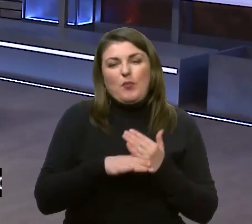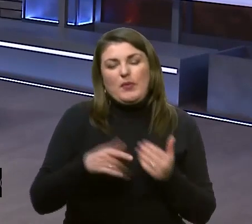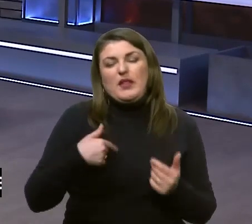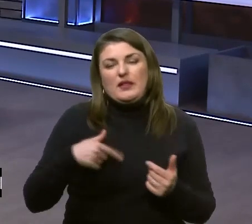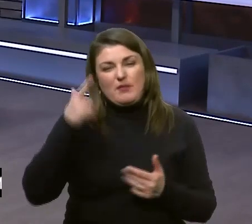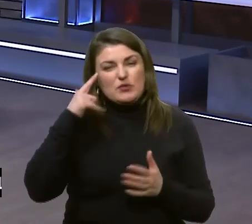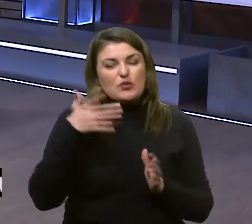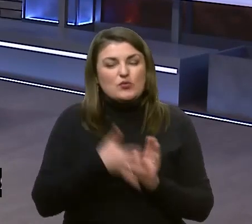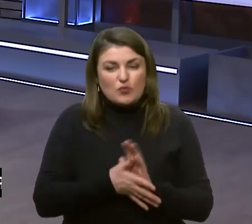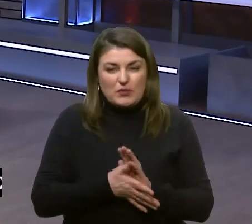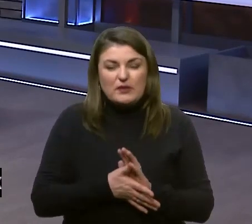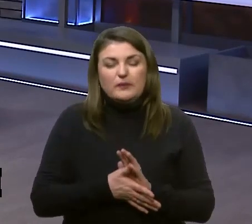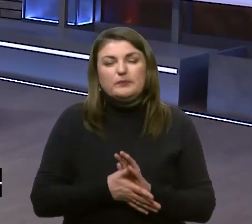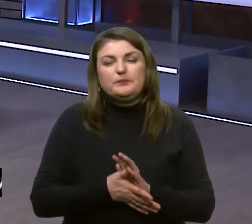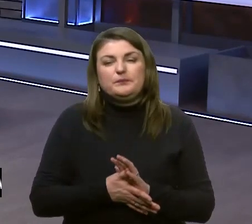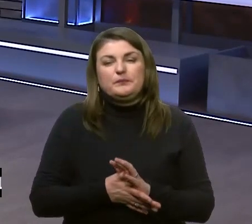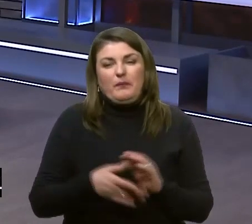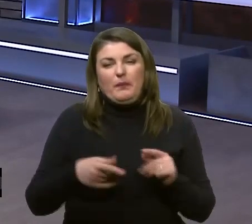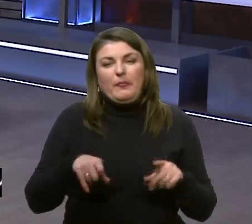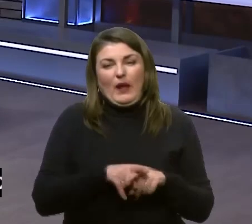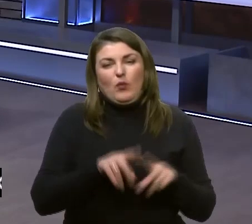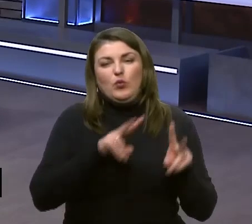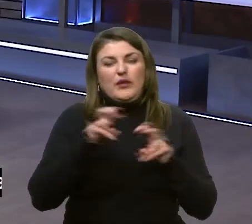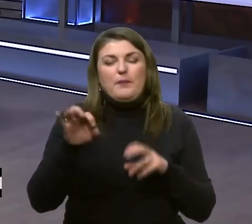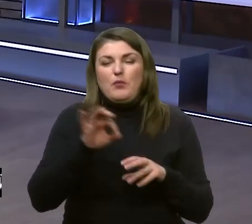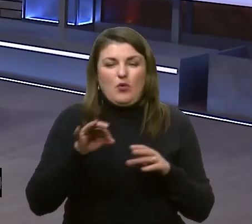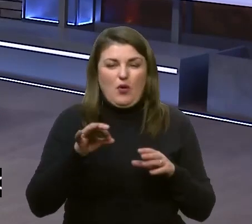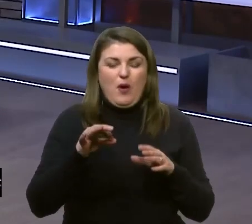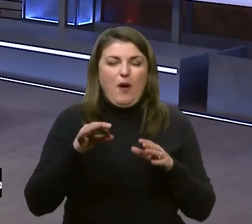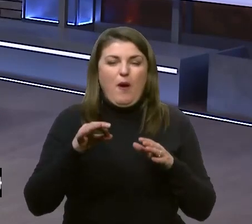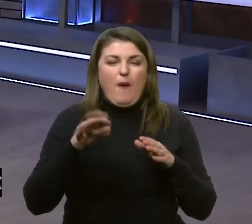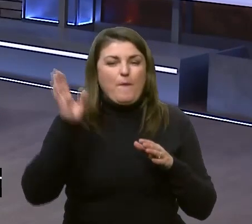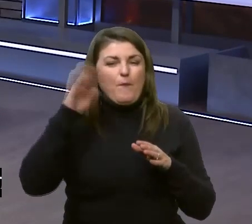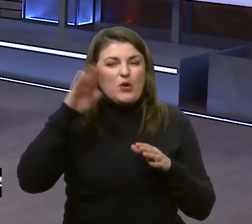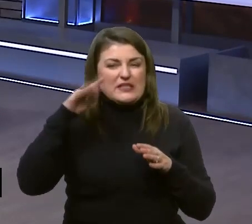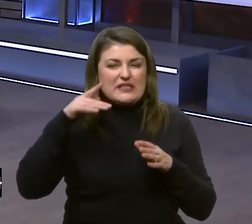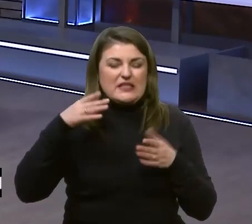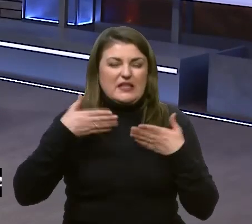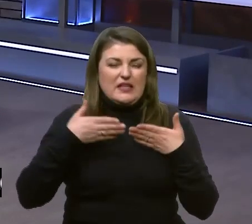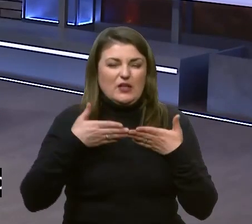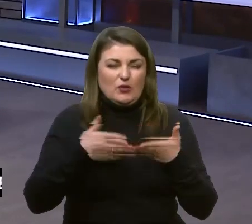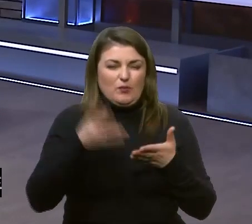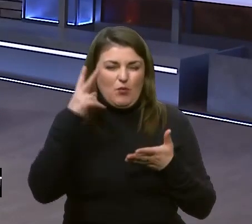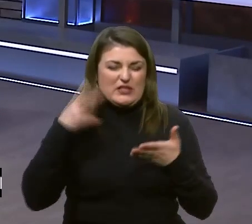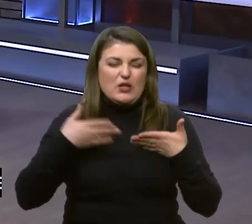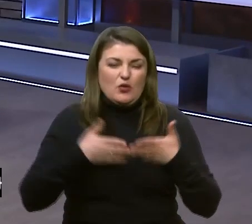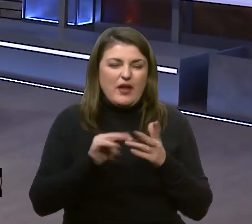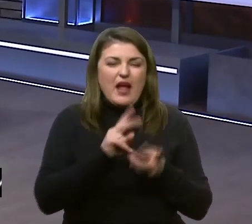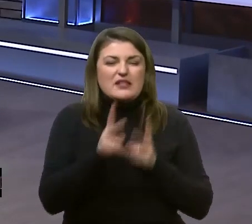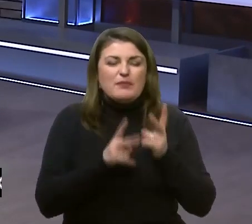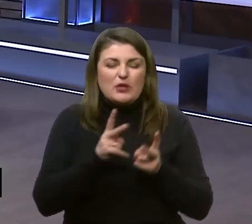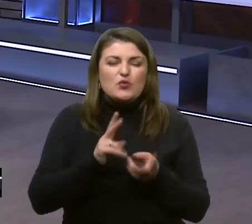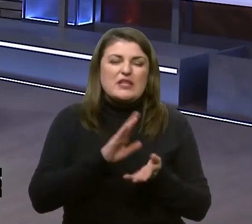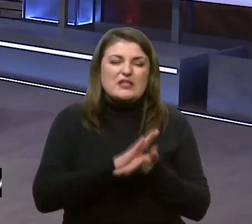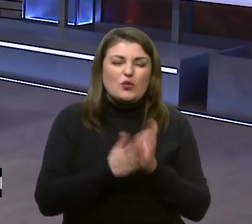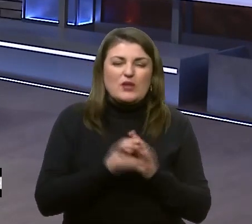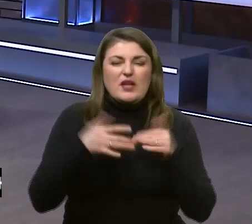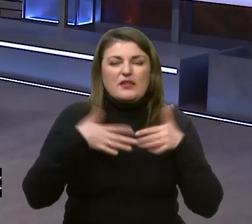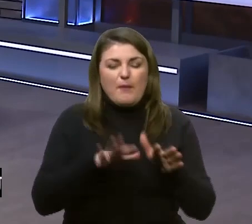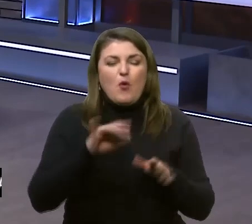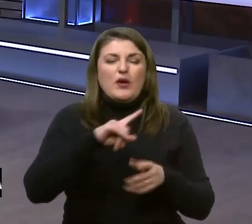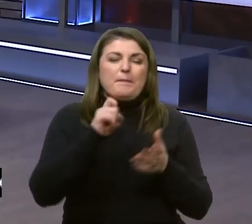допомогли нам зрозуміти от таку тему про морські дрони, як вона змінюється, ситуація на морі і в